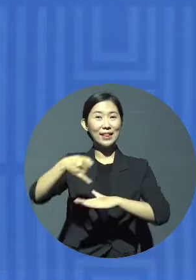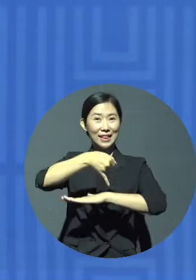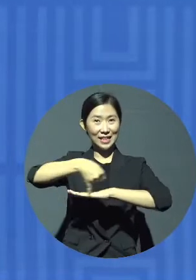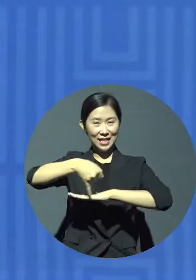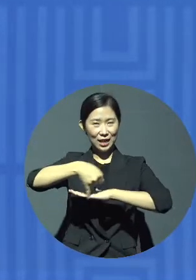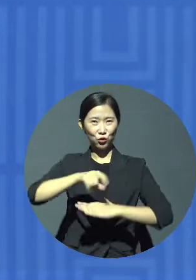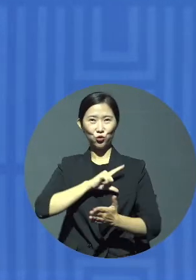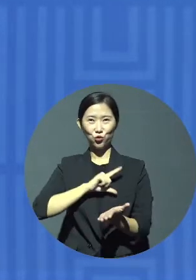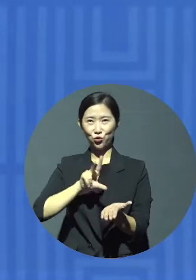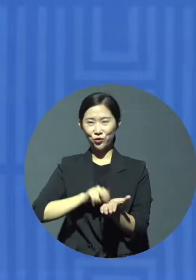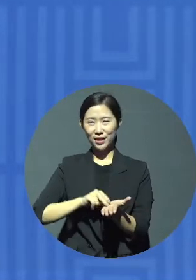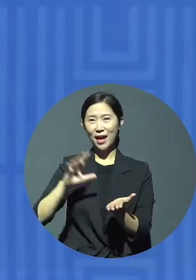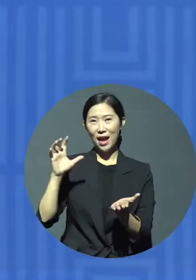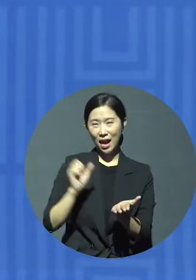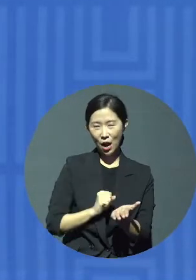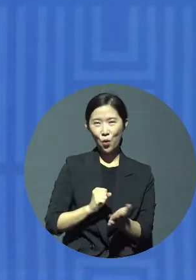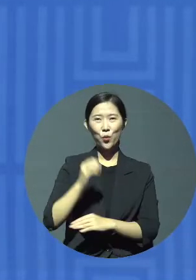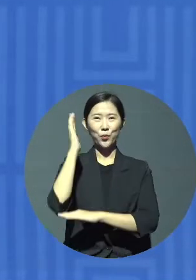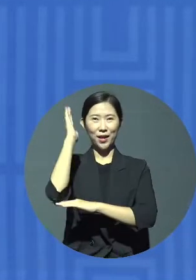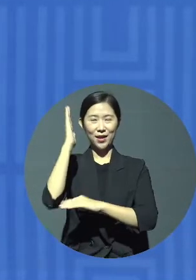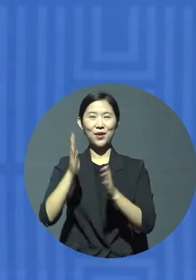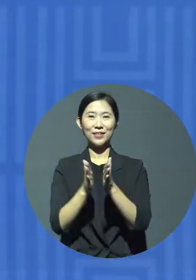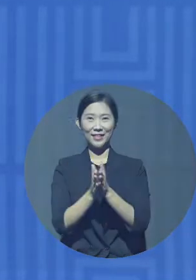큰 박수로 맞이해 주시기 바랍니다.